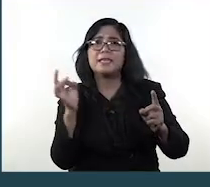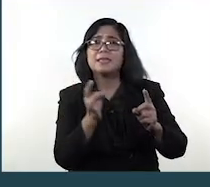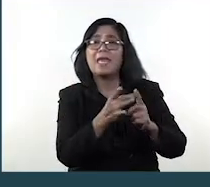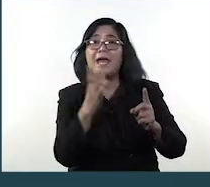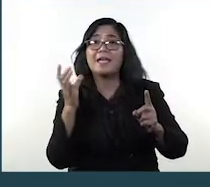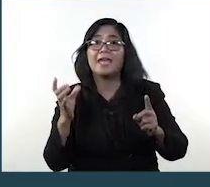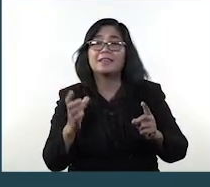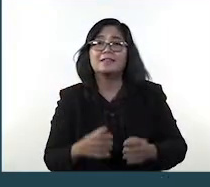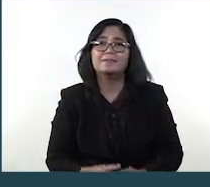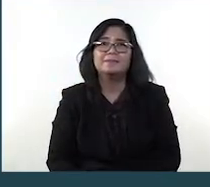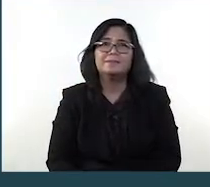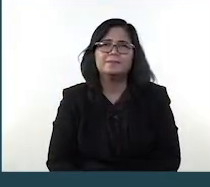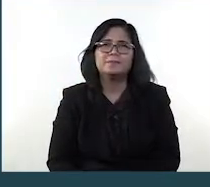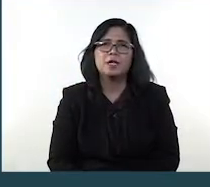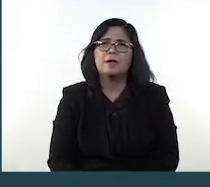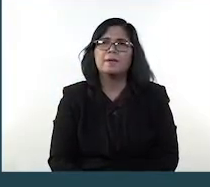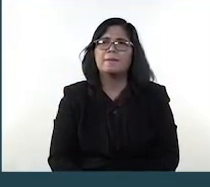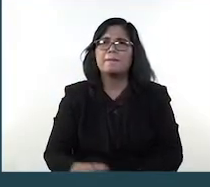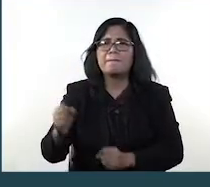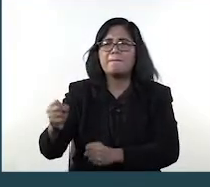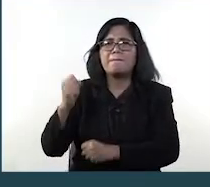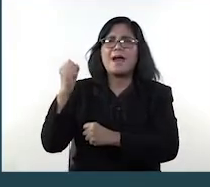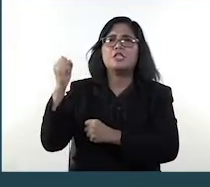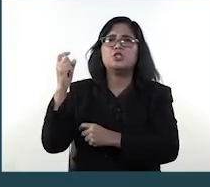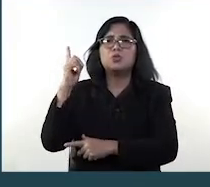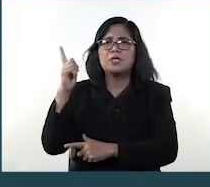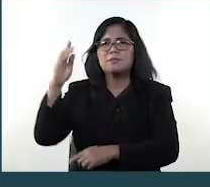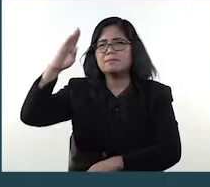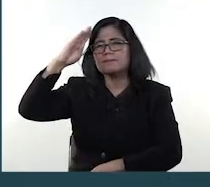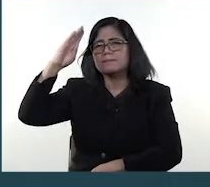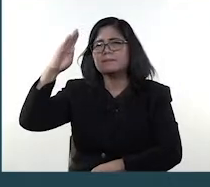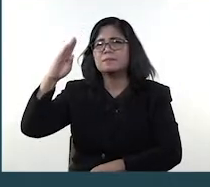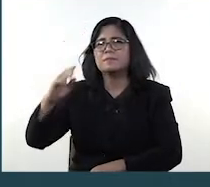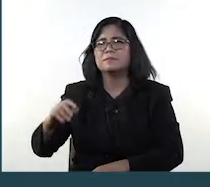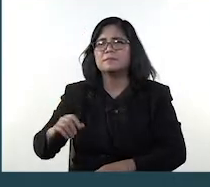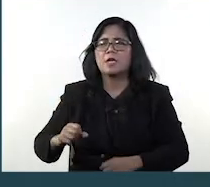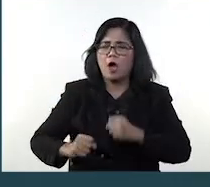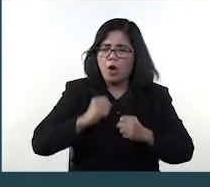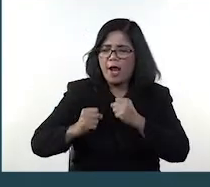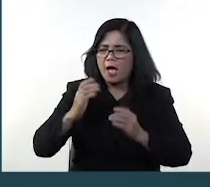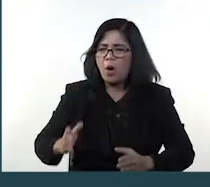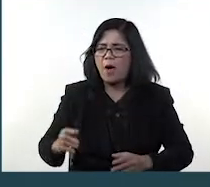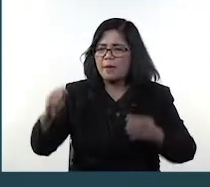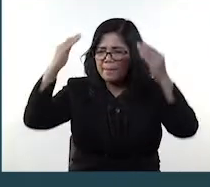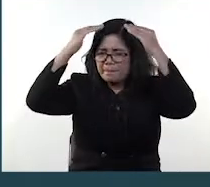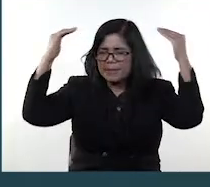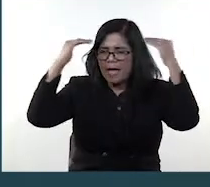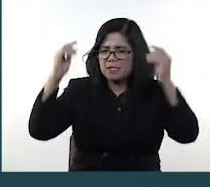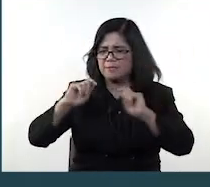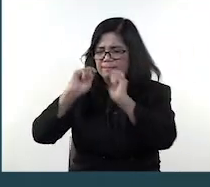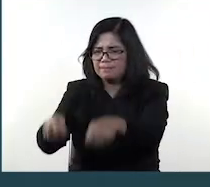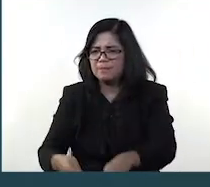jadi olahraga menjadi petani kita aktif dan memiliki target Hai yang pertama saya pelajari